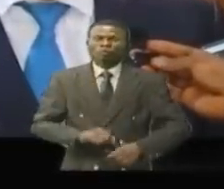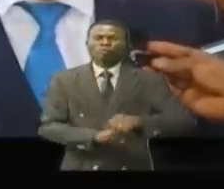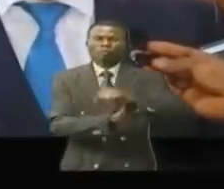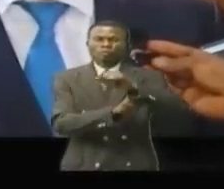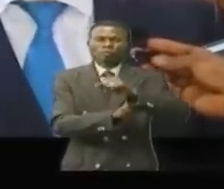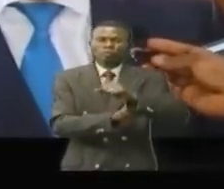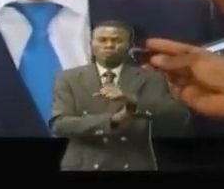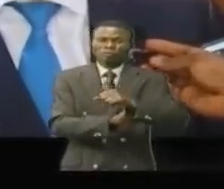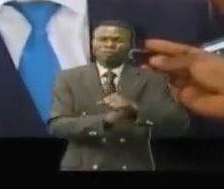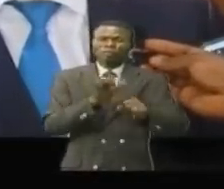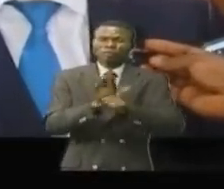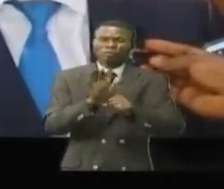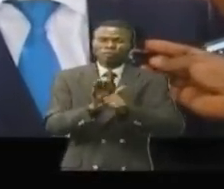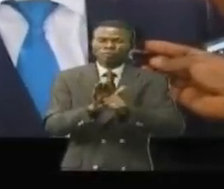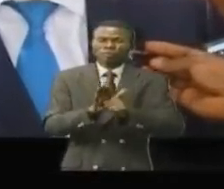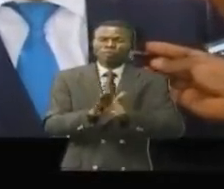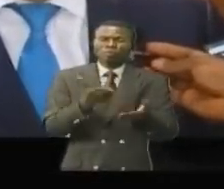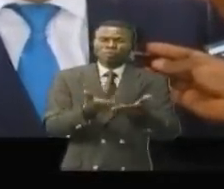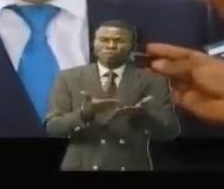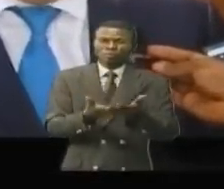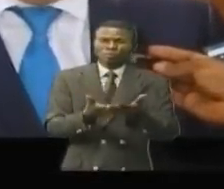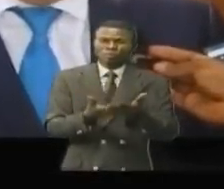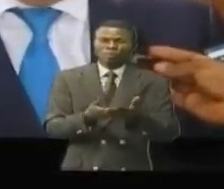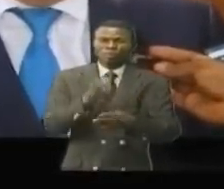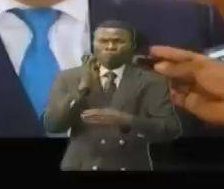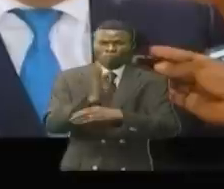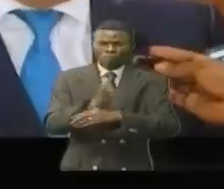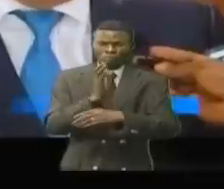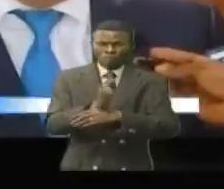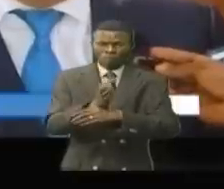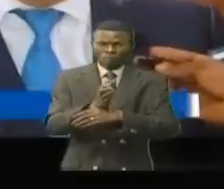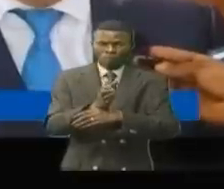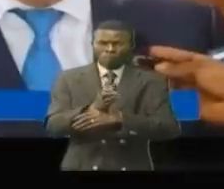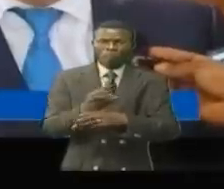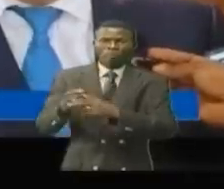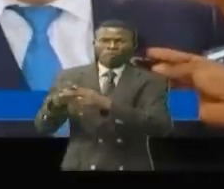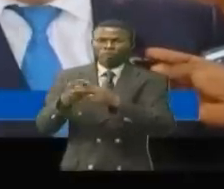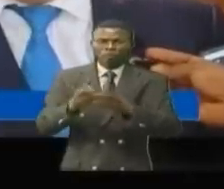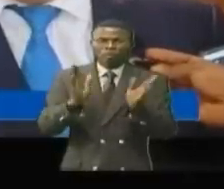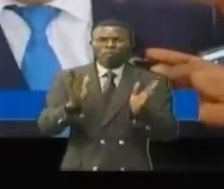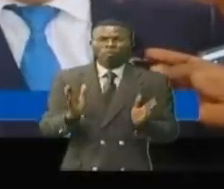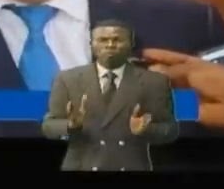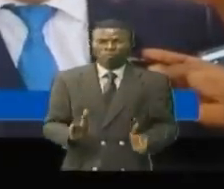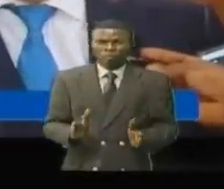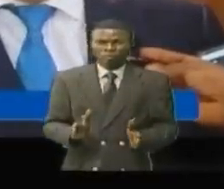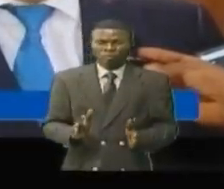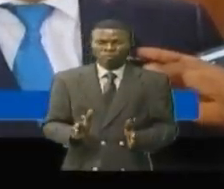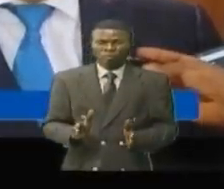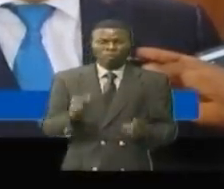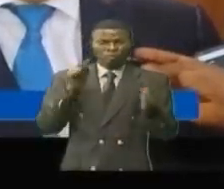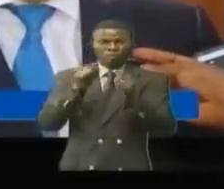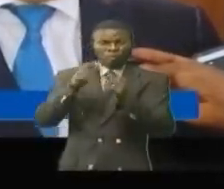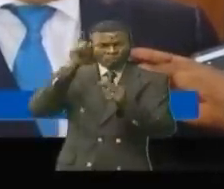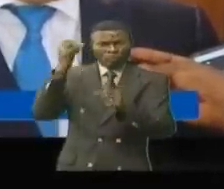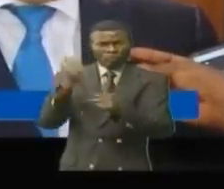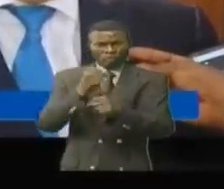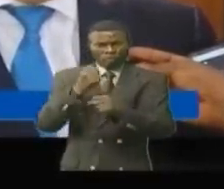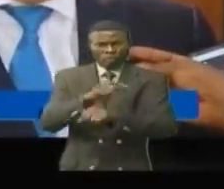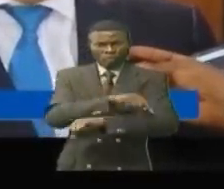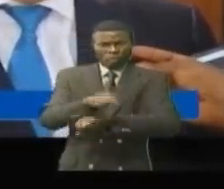l'appui des Nations Unies, du Conseil de sécurité. L'objectif du travail de notre